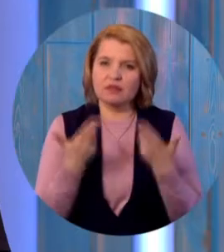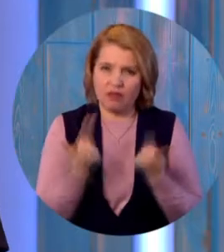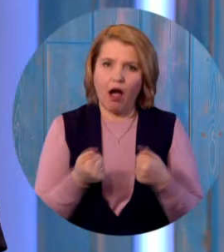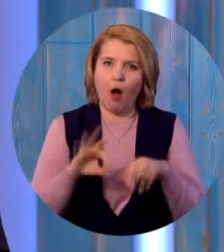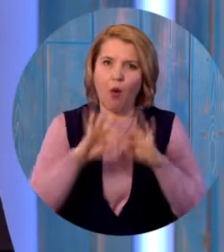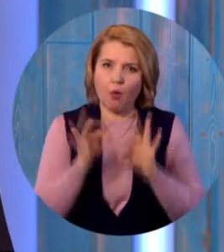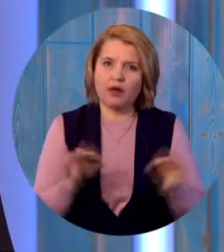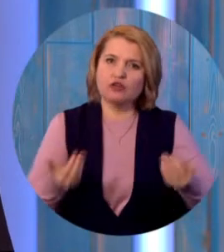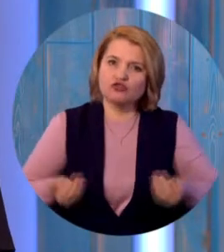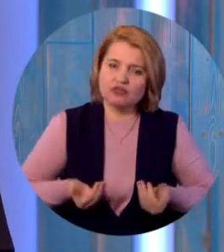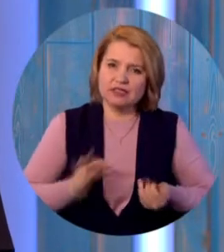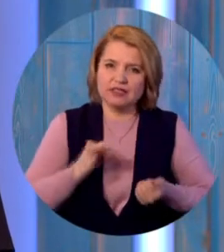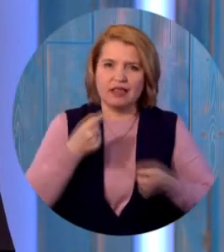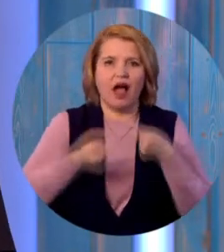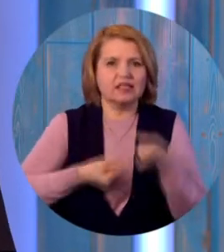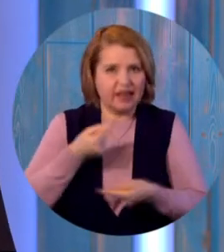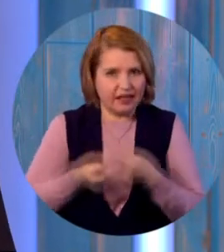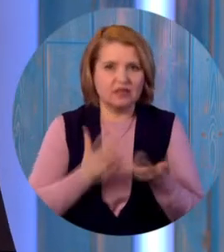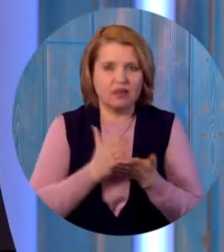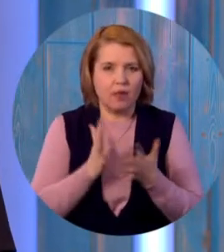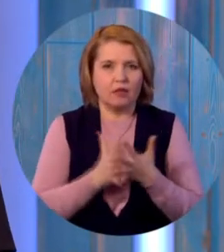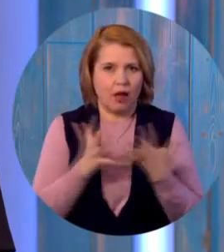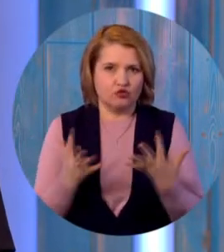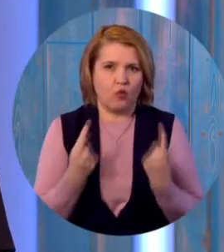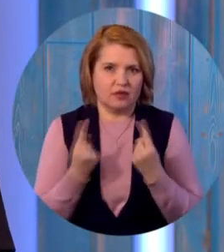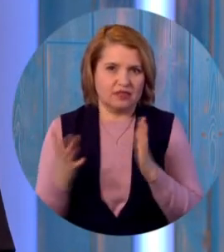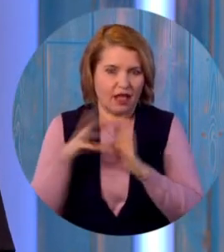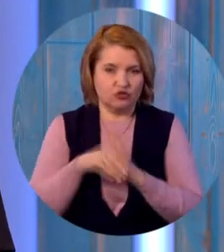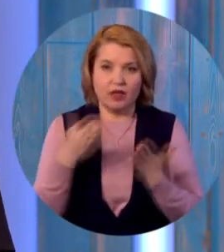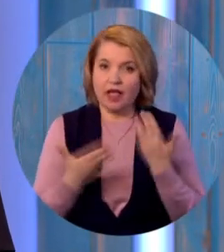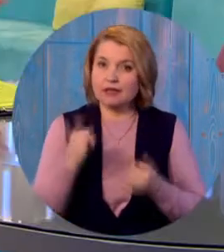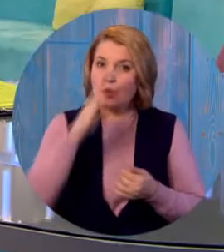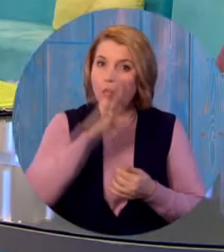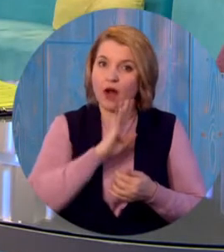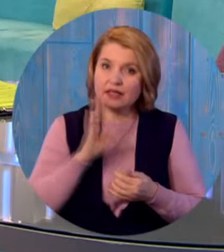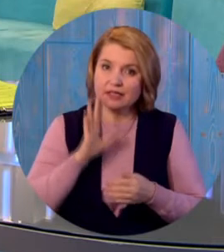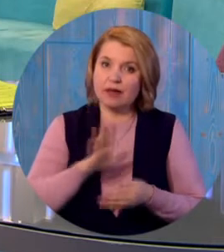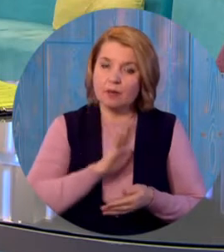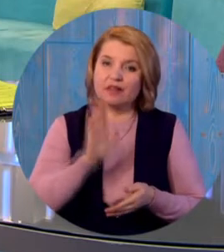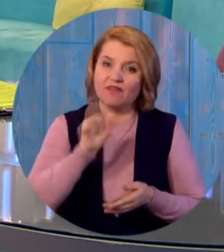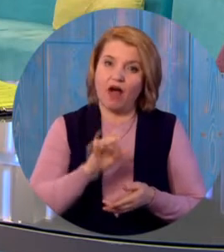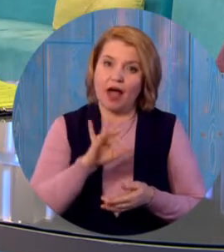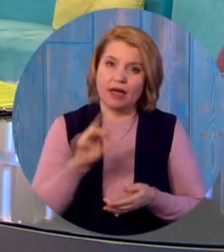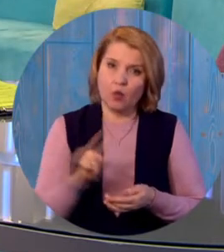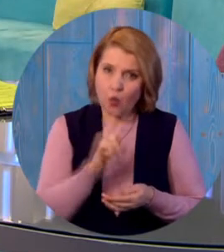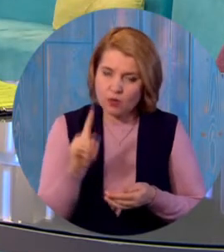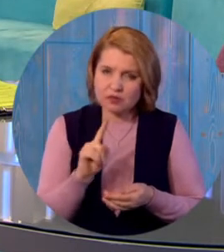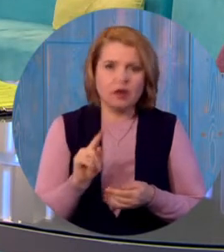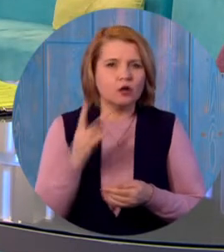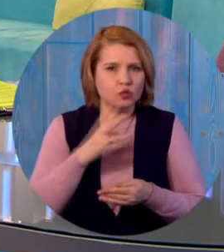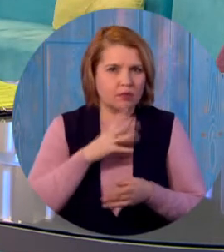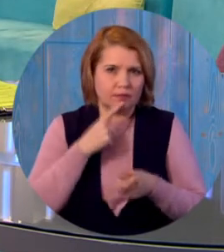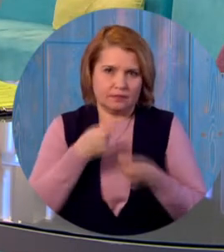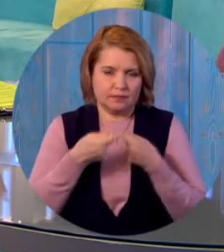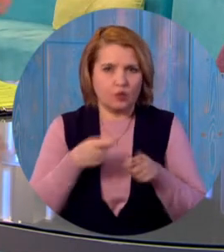же, генетика, наследственность большое значение имеет. То есть если у кого-то из родителей был варикоз, скорее всего, тебе нужно быть очень аккуратным, у тебя он может быть. Да.